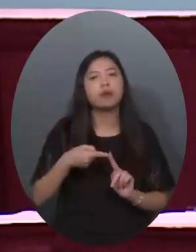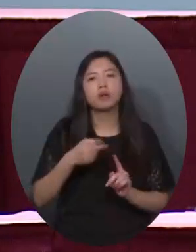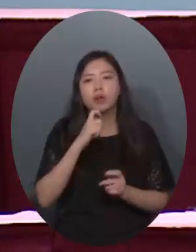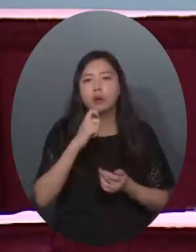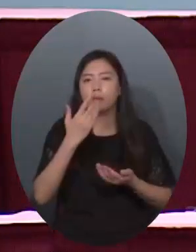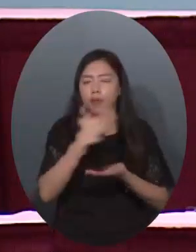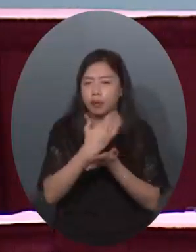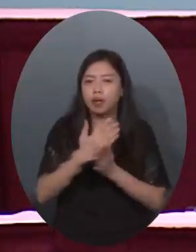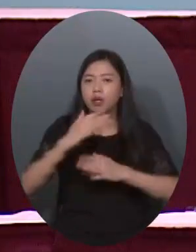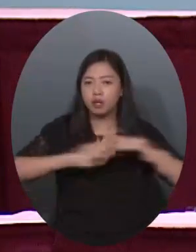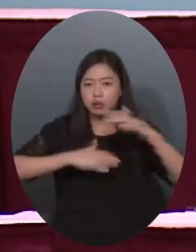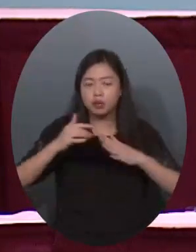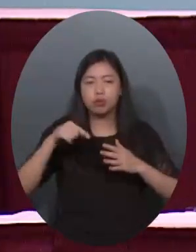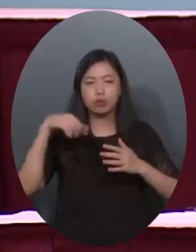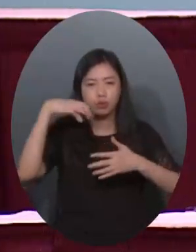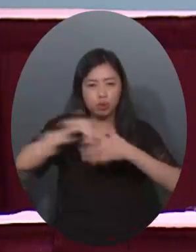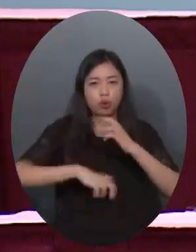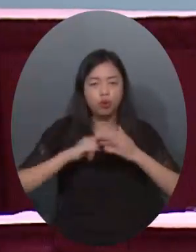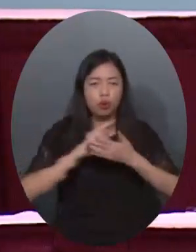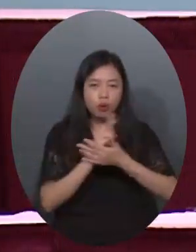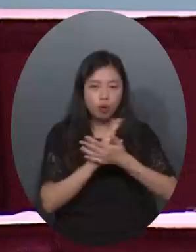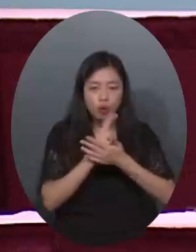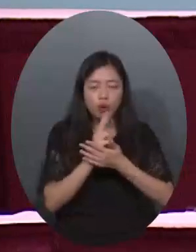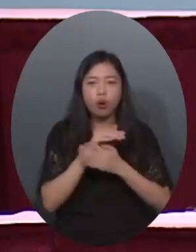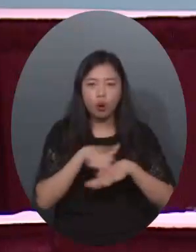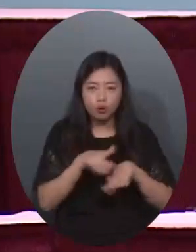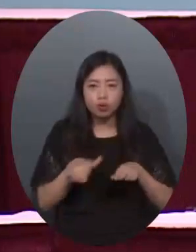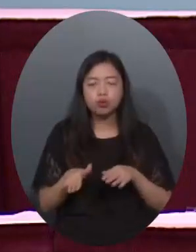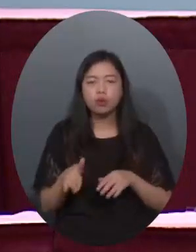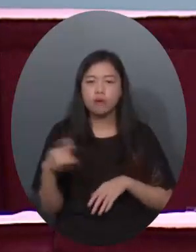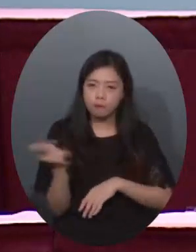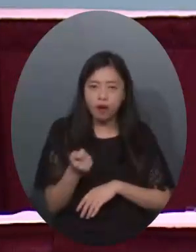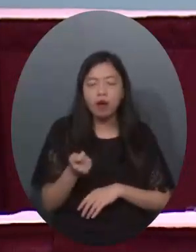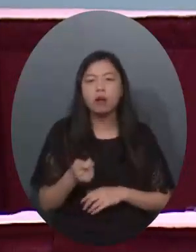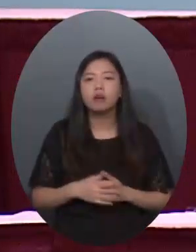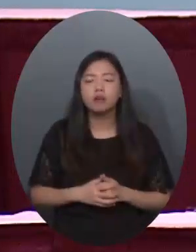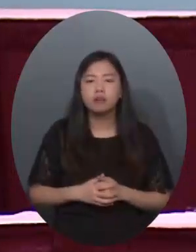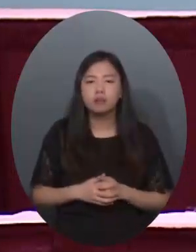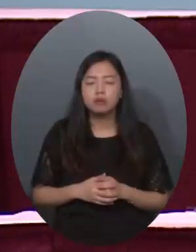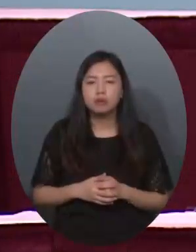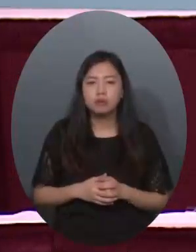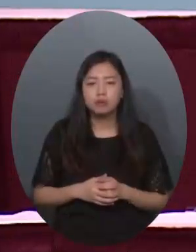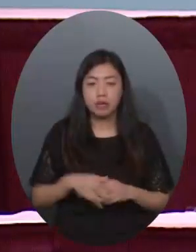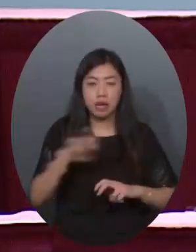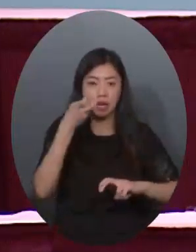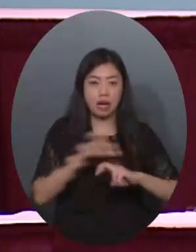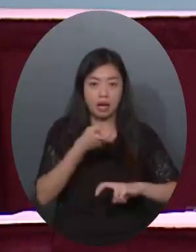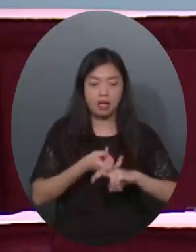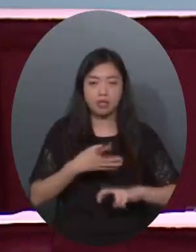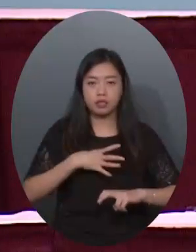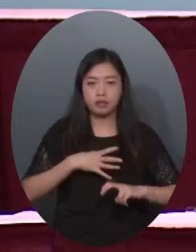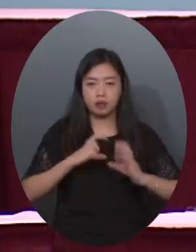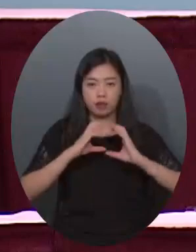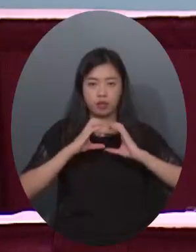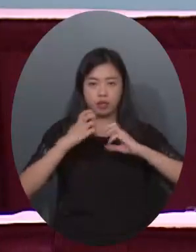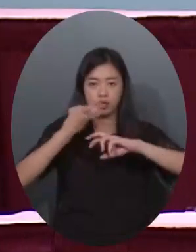術進一步改善運作安全及效率。在硬件方面，去年開始我